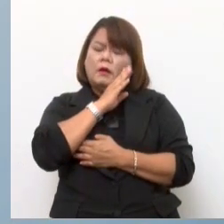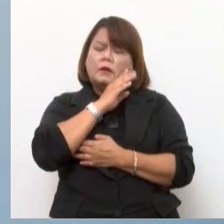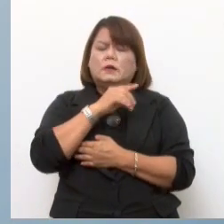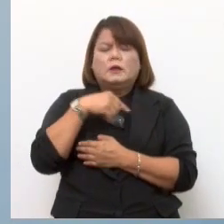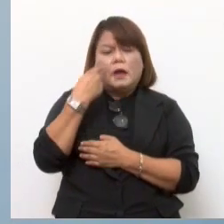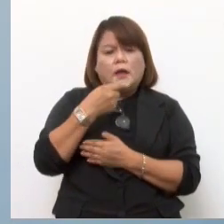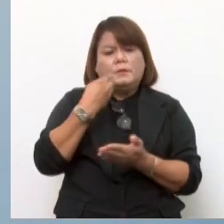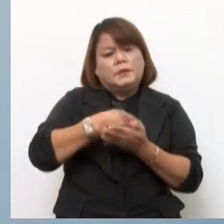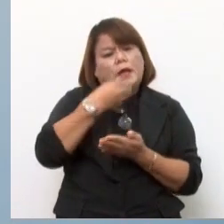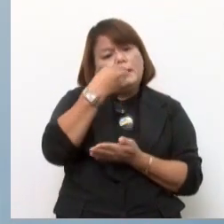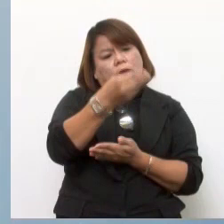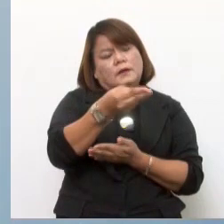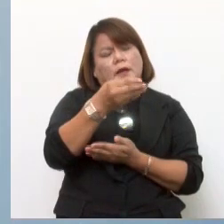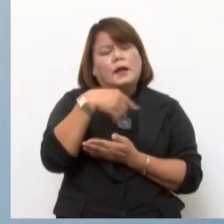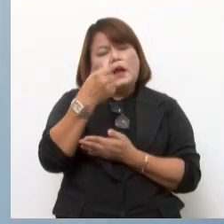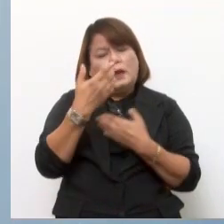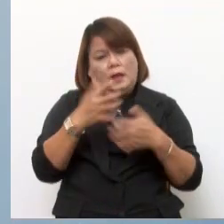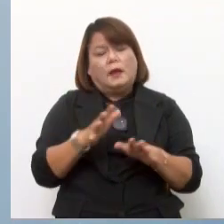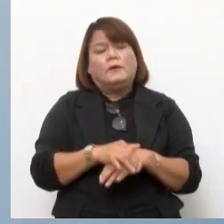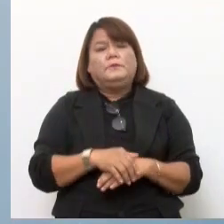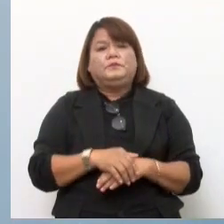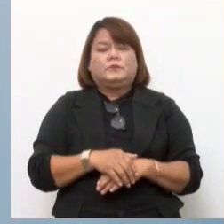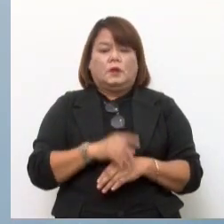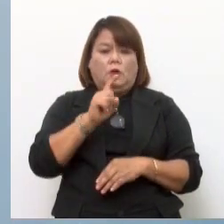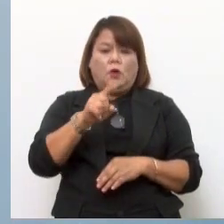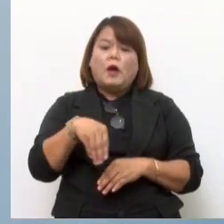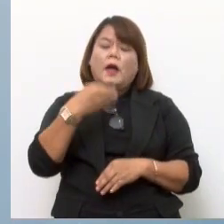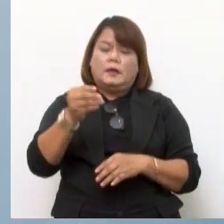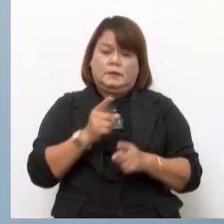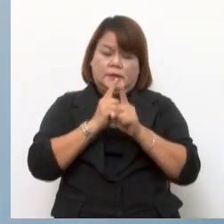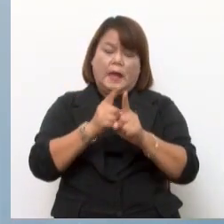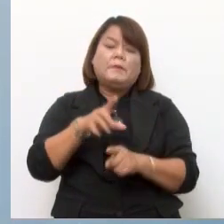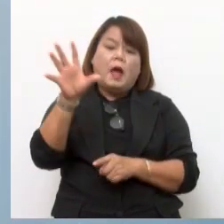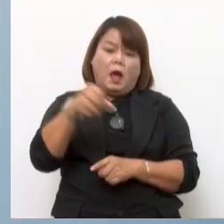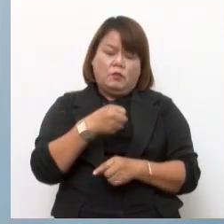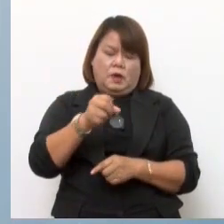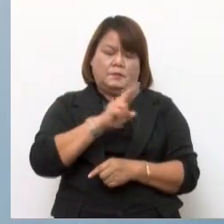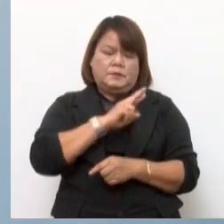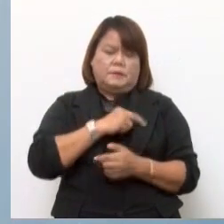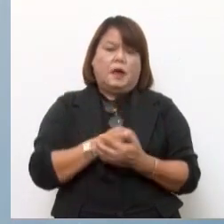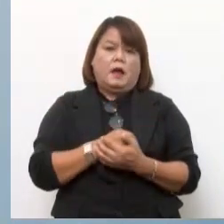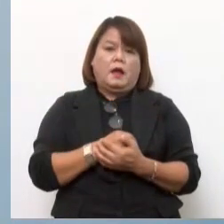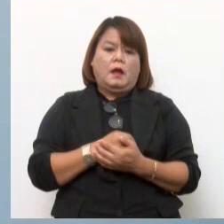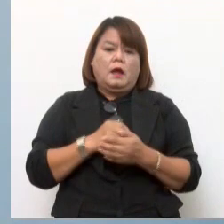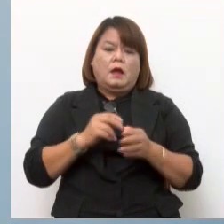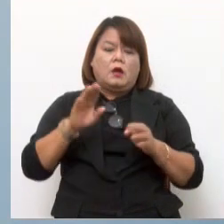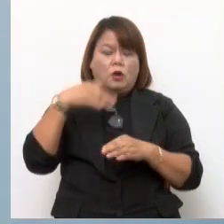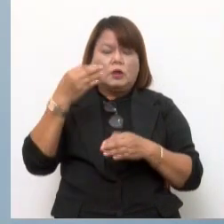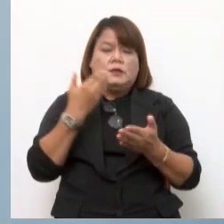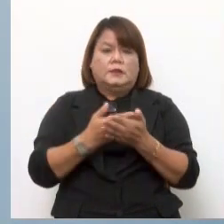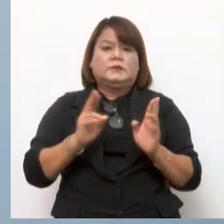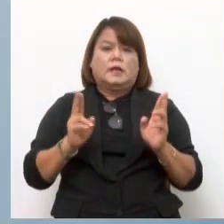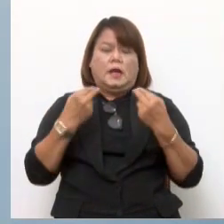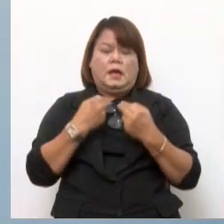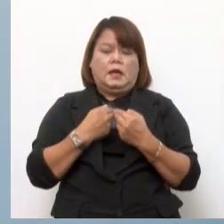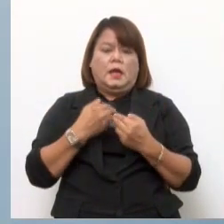จ่ายเงินจ่ายทองให้กับใครไว้แล้วนะครับก็ขอให้ติดตามเอากลับคืนมาก่อนที่เงินท่านจะสูญหายไปห